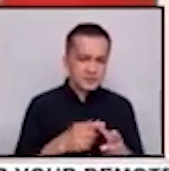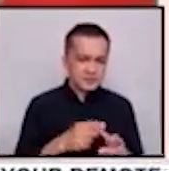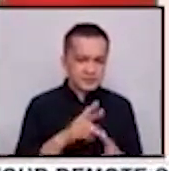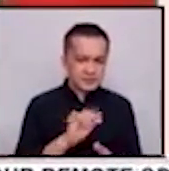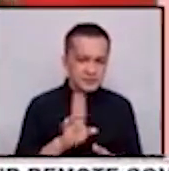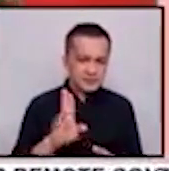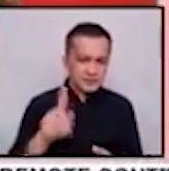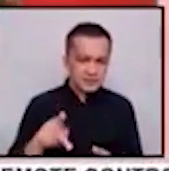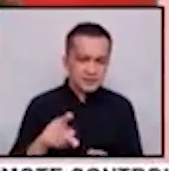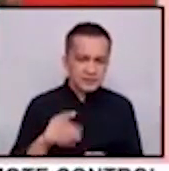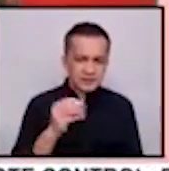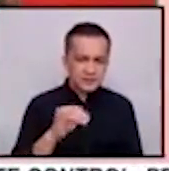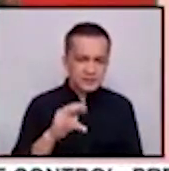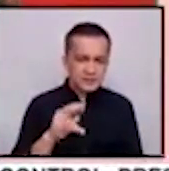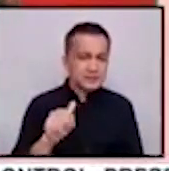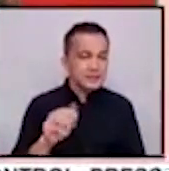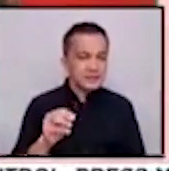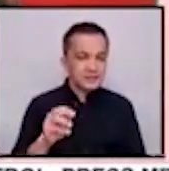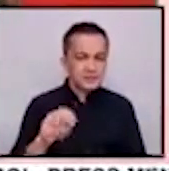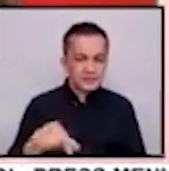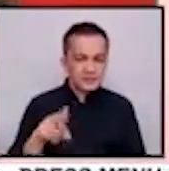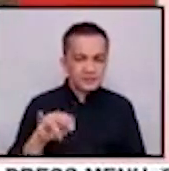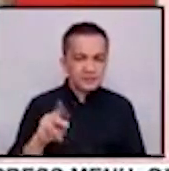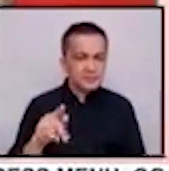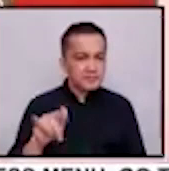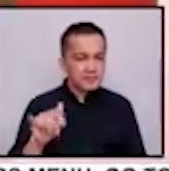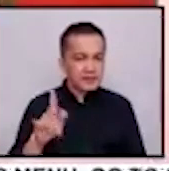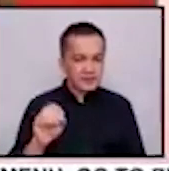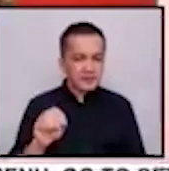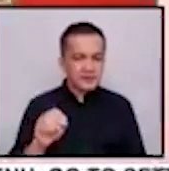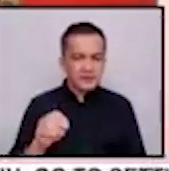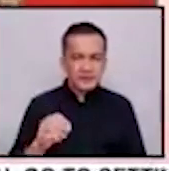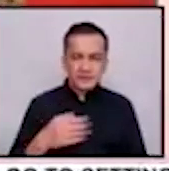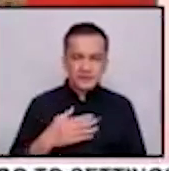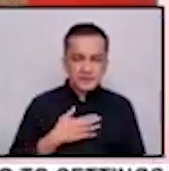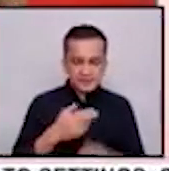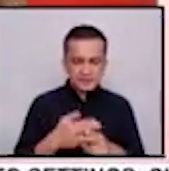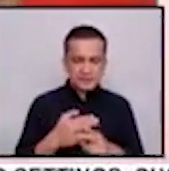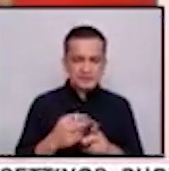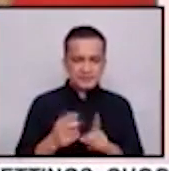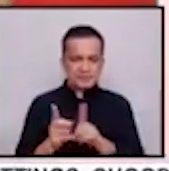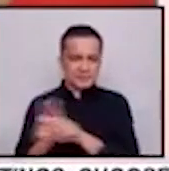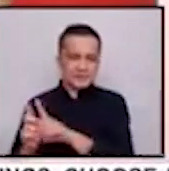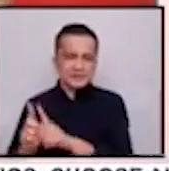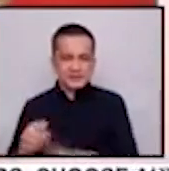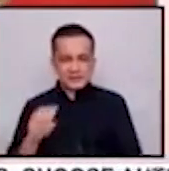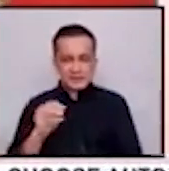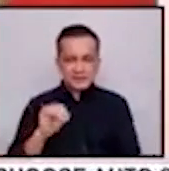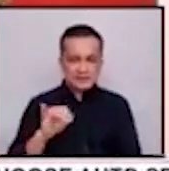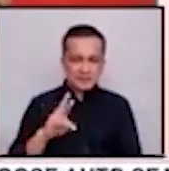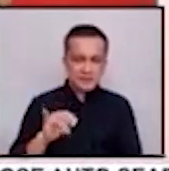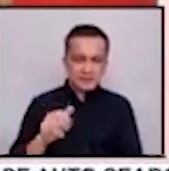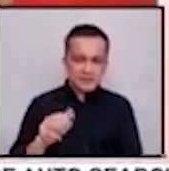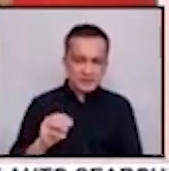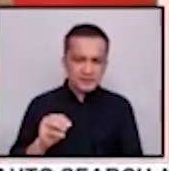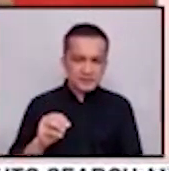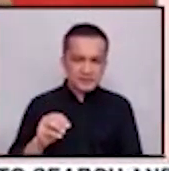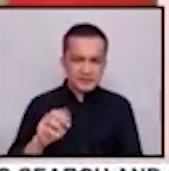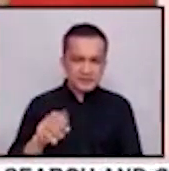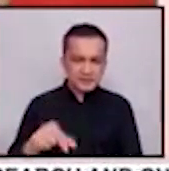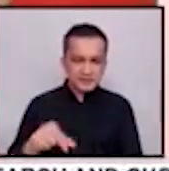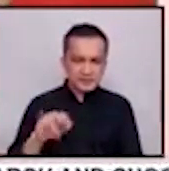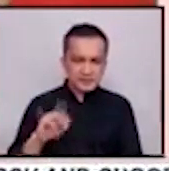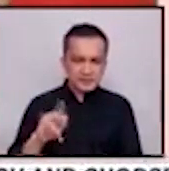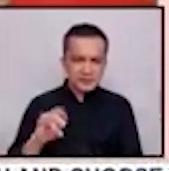Kiambao. Kaya nadidikit yung pangalan ko sa kanya. Parang may term na Miriam Kiambao daw ako. And I'm so happy and very honored na ganun